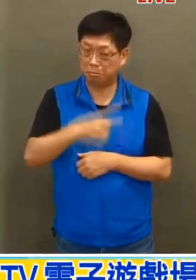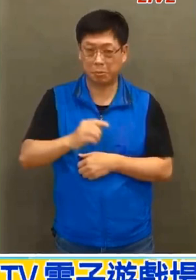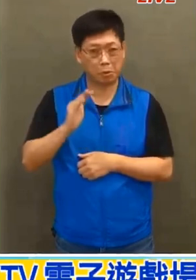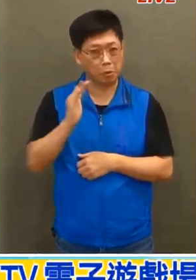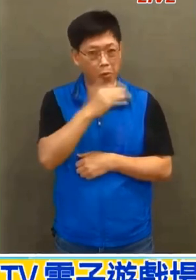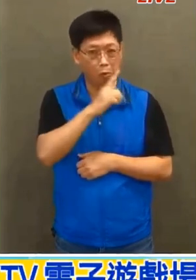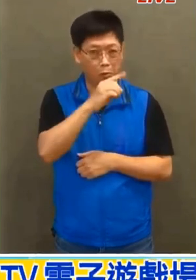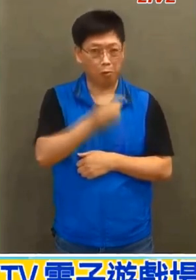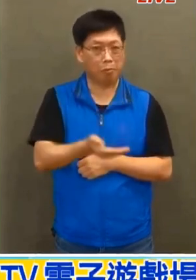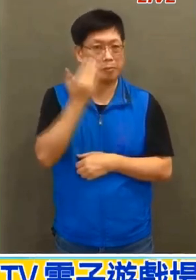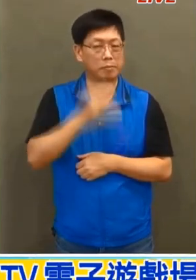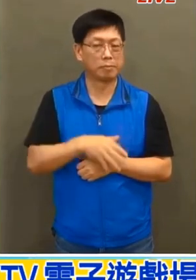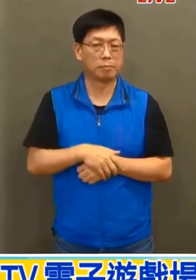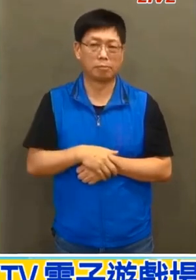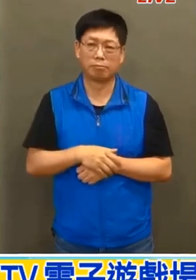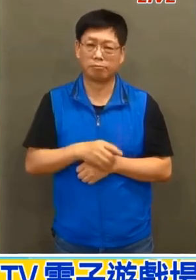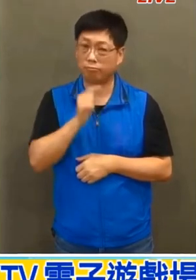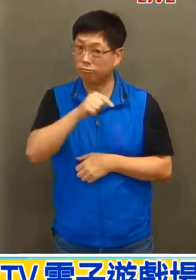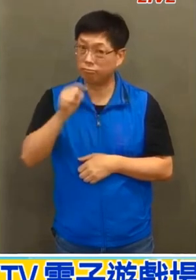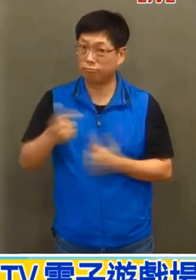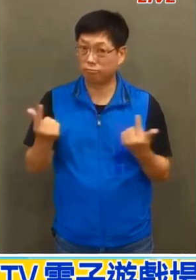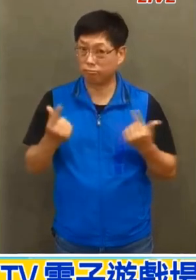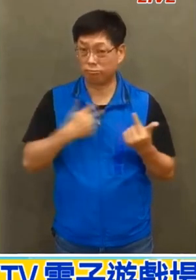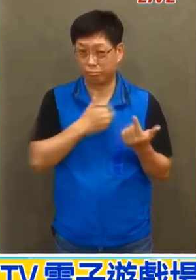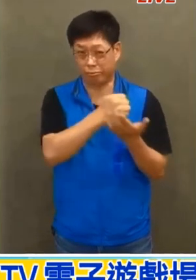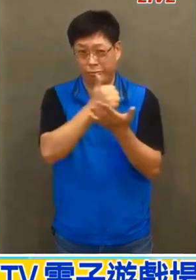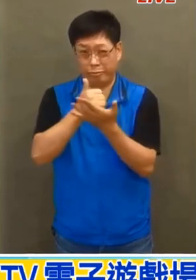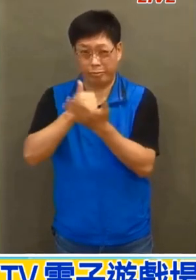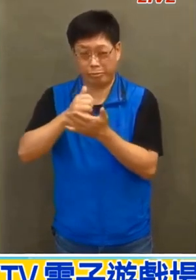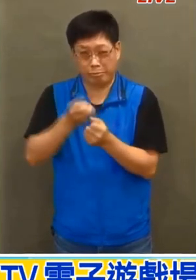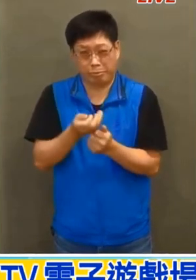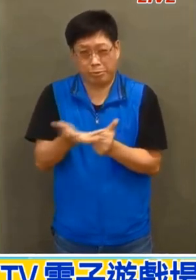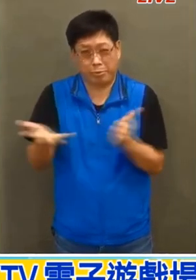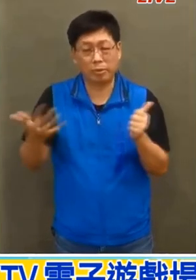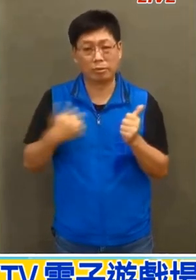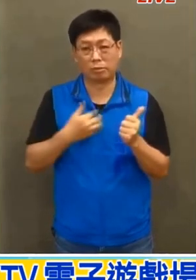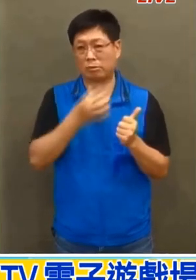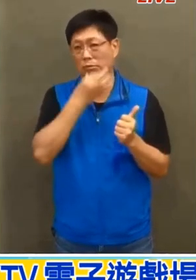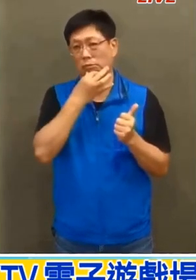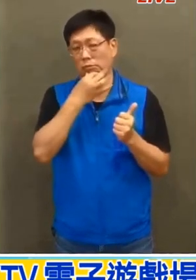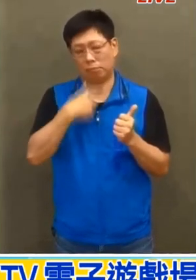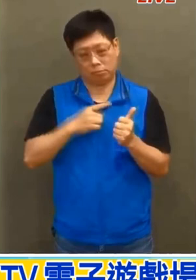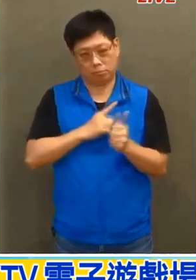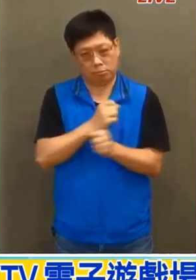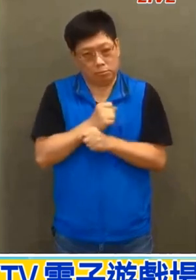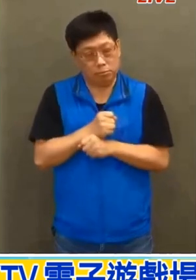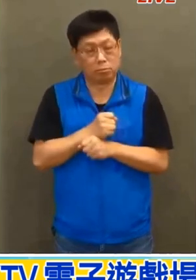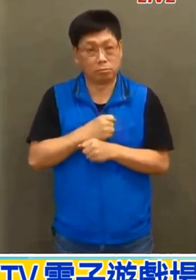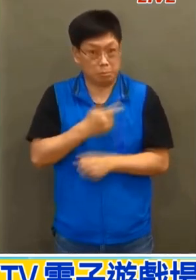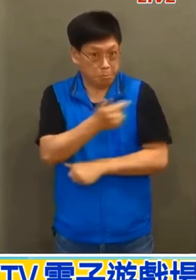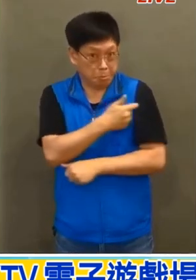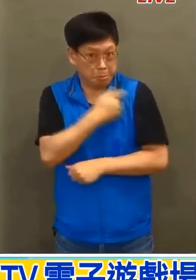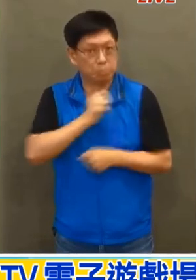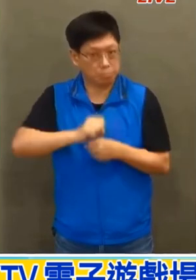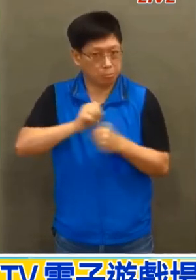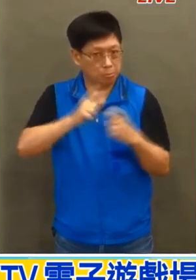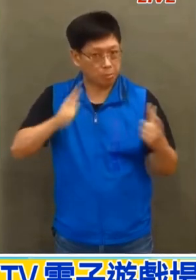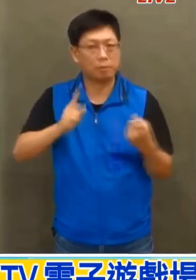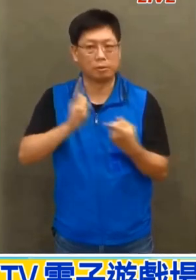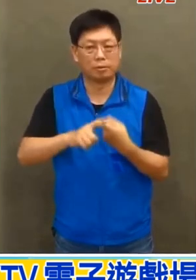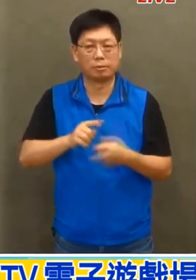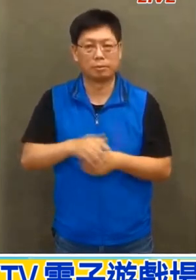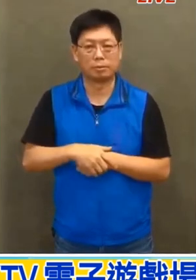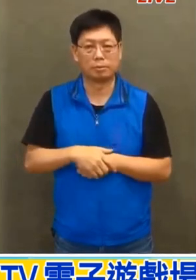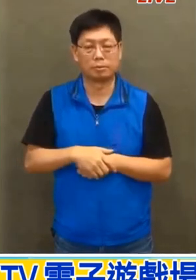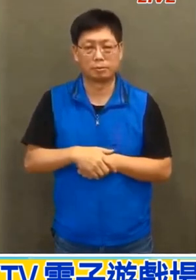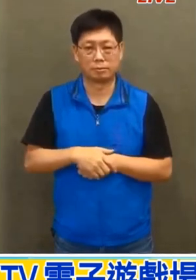有上万例。这些的疫情就让我们随时在提醒自己，疫苗覆盖率很重要，